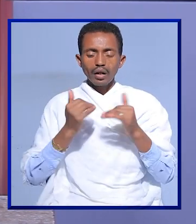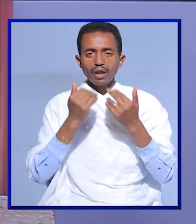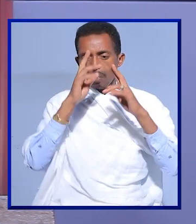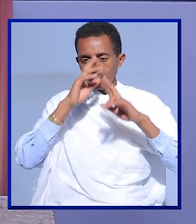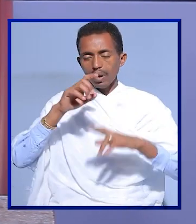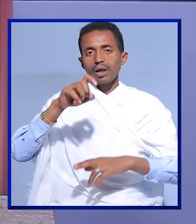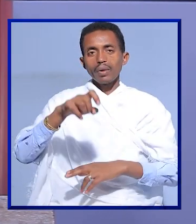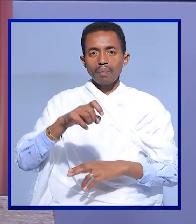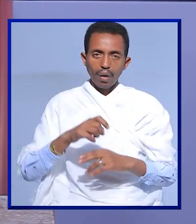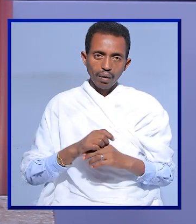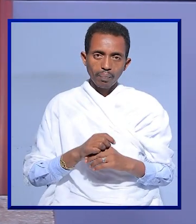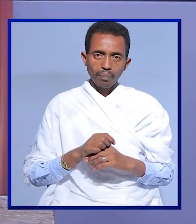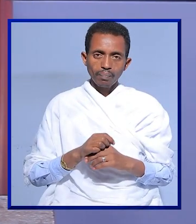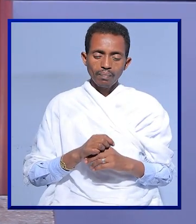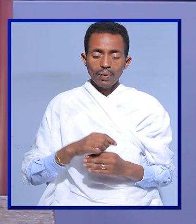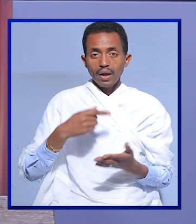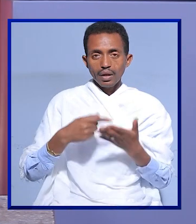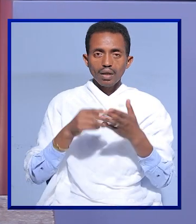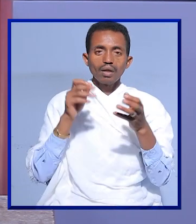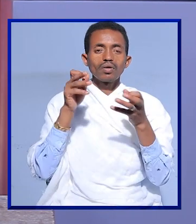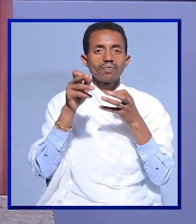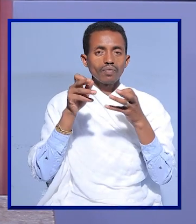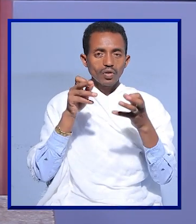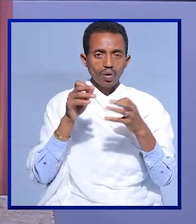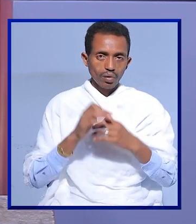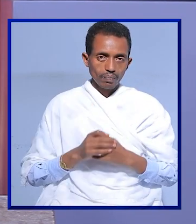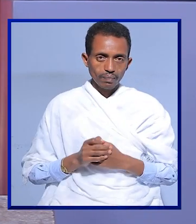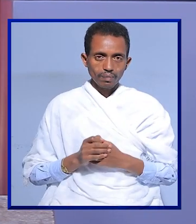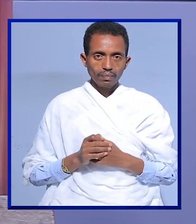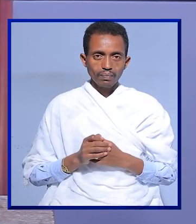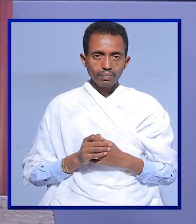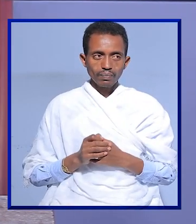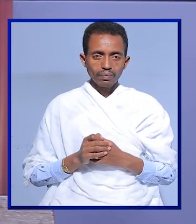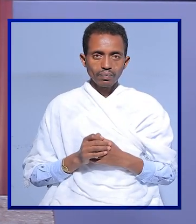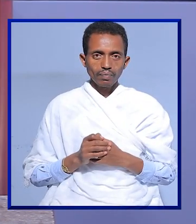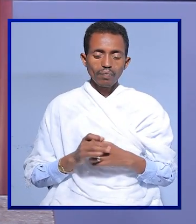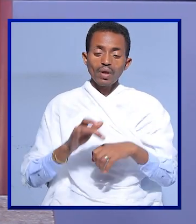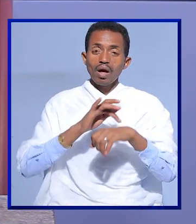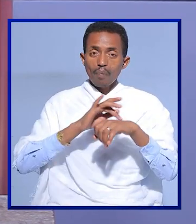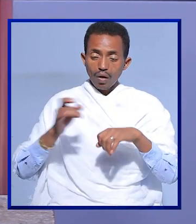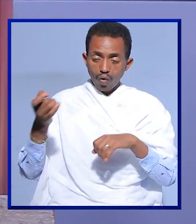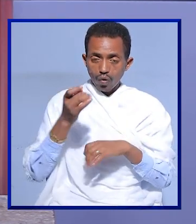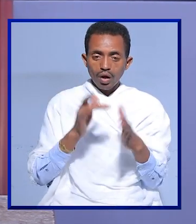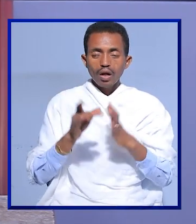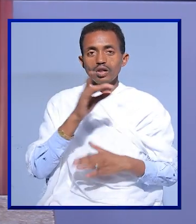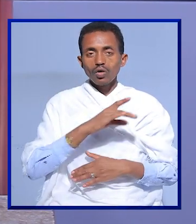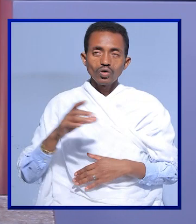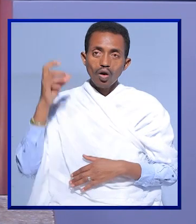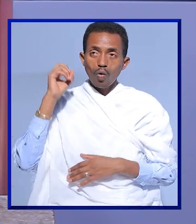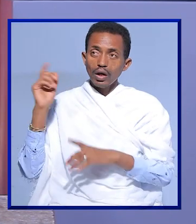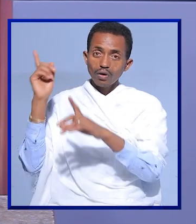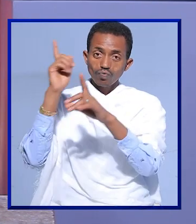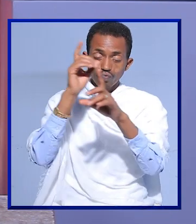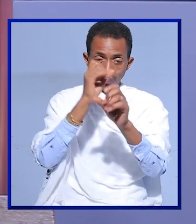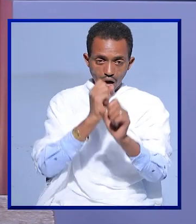እንዳለብን እንዲህ እንገልጸዋለን። ቃኑን ወለ ነበረው ኢየሱስ ክርስቶስ ወርቅ ይዘው